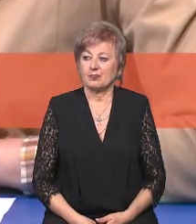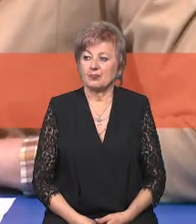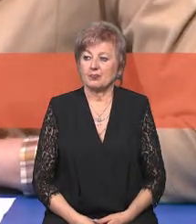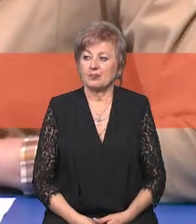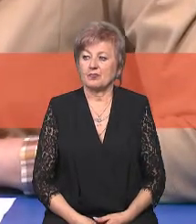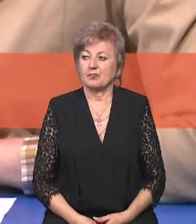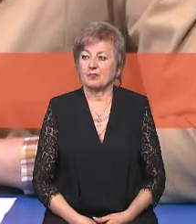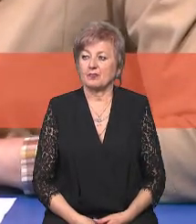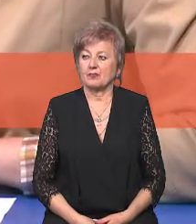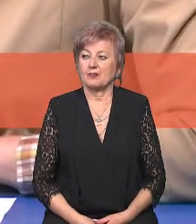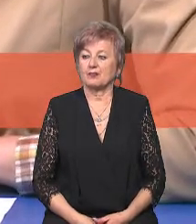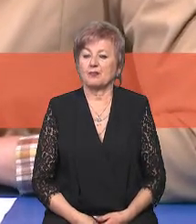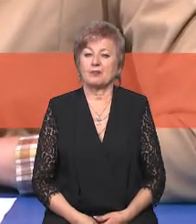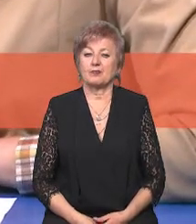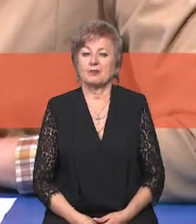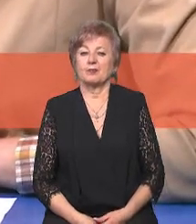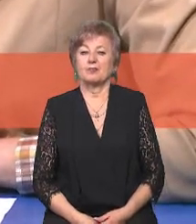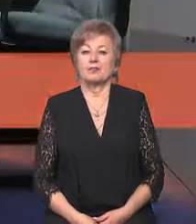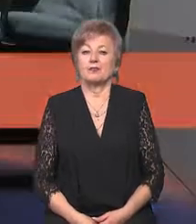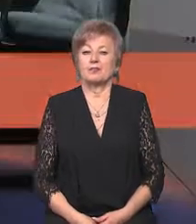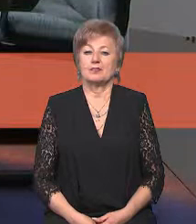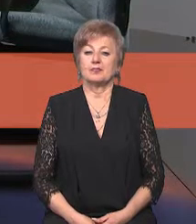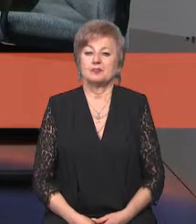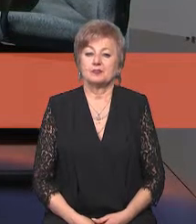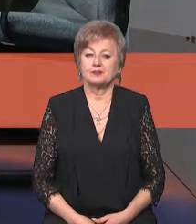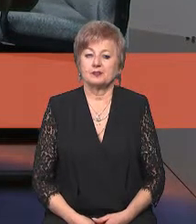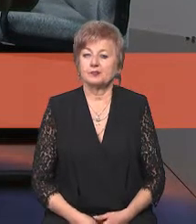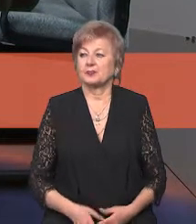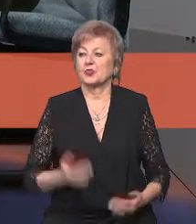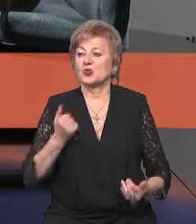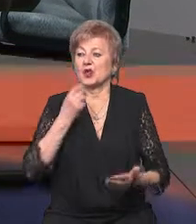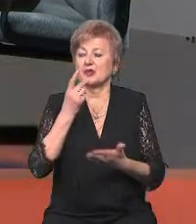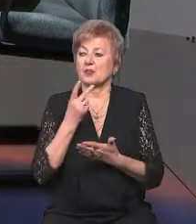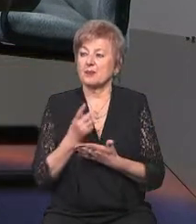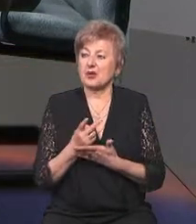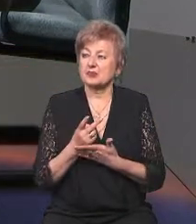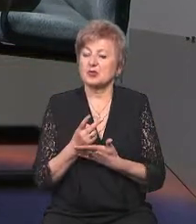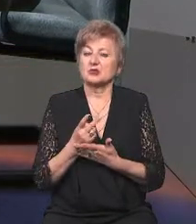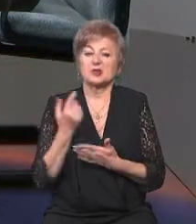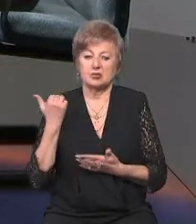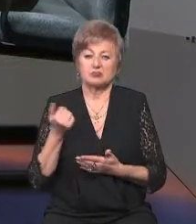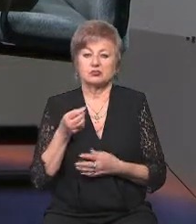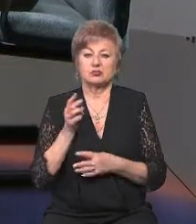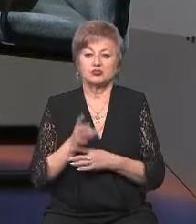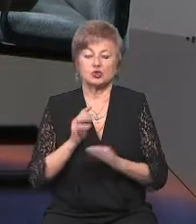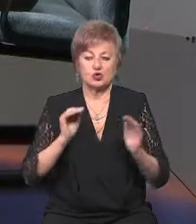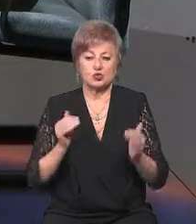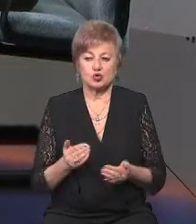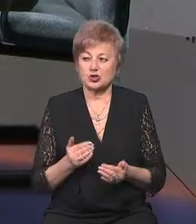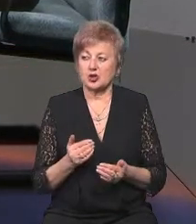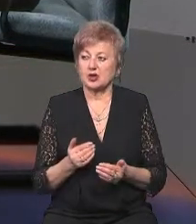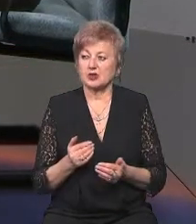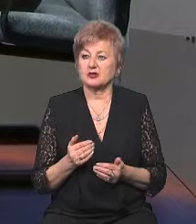Ще це Олега Безверхнього, головного лікаря Великобілозерської центральної районної лікарні, та Сергія Єрмака,